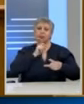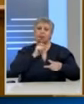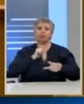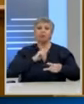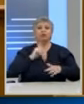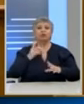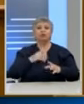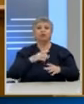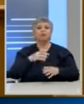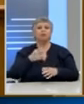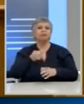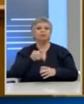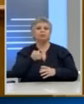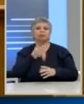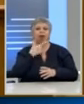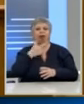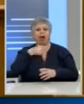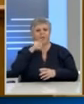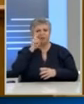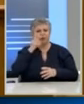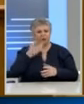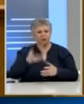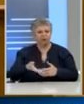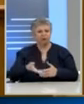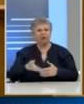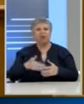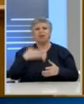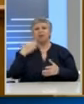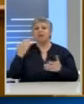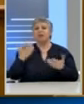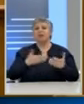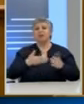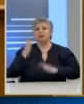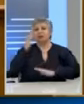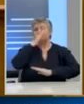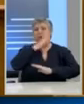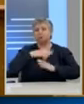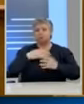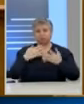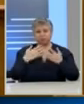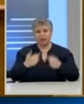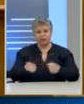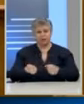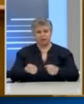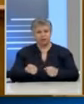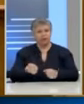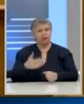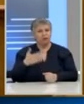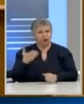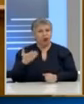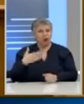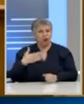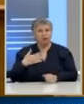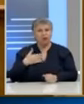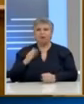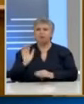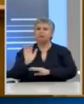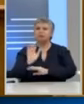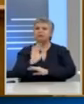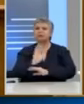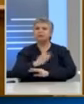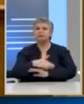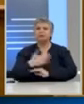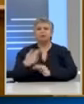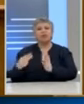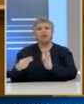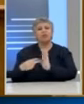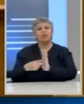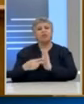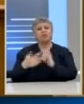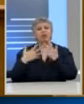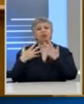Αλήθεια, μπορείτε να μας θυμίσετε μια συμφωνία που φέρατε στη Βουλή από το 2010 μέχρι σήμερα που να έχει θετικά μέτρα?